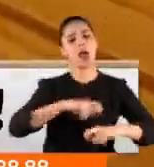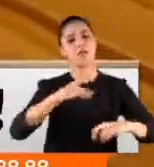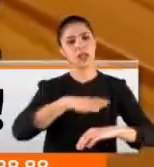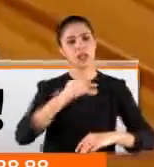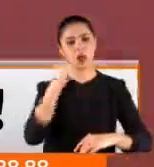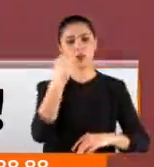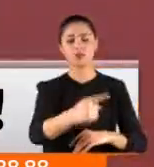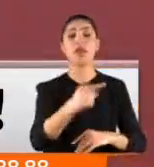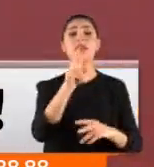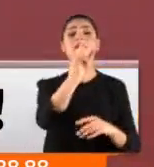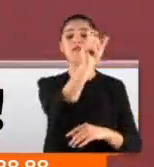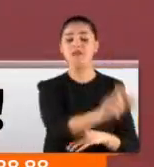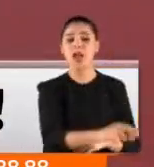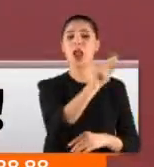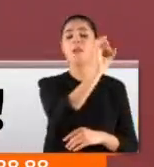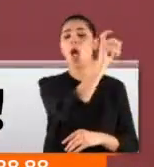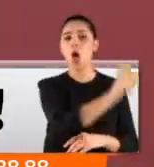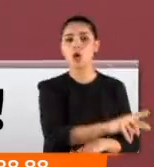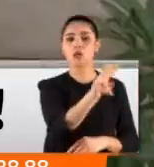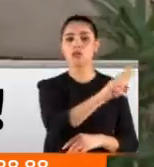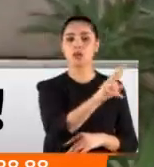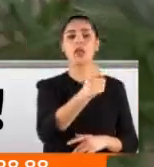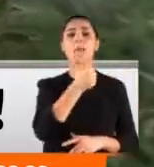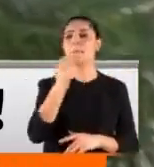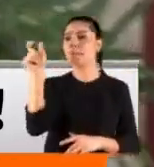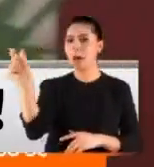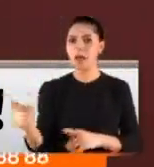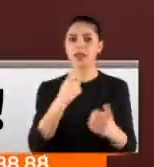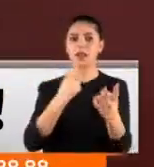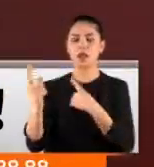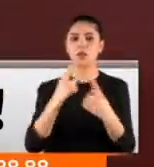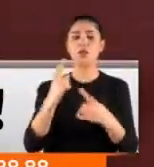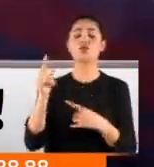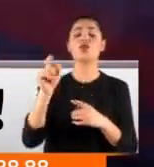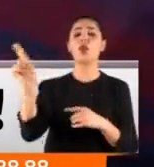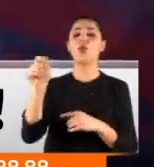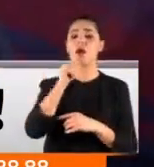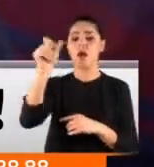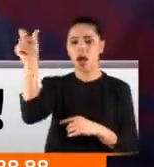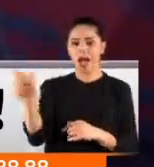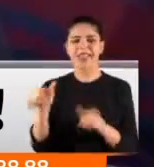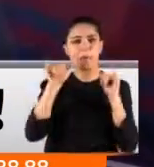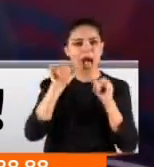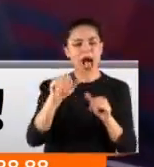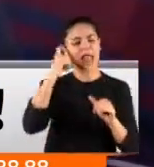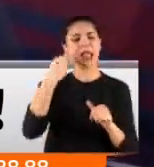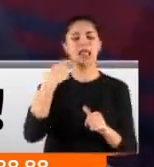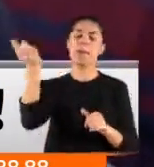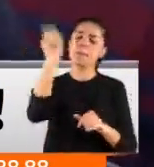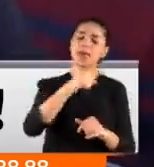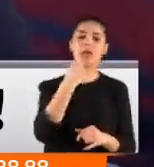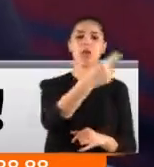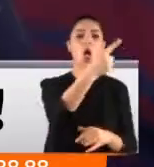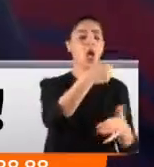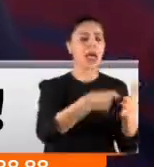Veli Ağbaba ve Özgür Özel ise Pınar Gültekin'in babasıyla konuştu. Sıddık Gültekin onlara da aynı iddiayı tekrarladı. O ismi